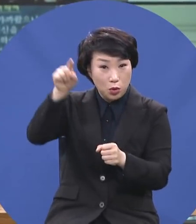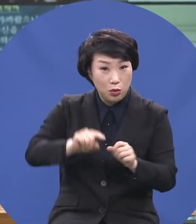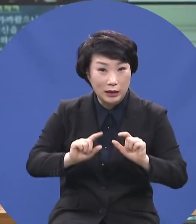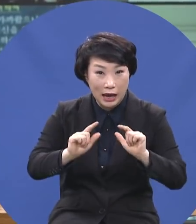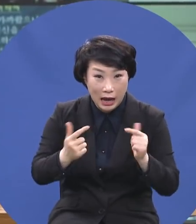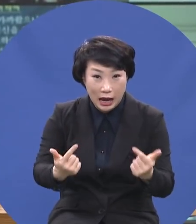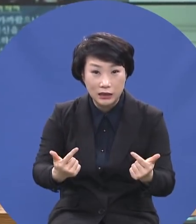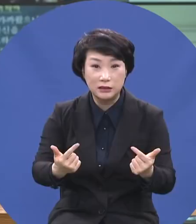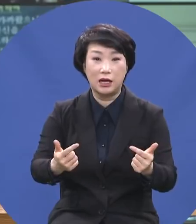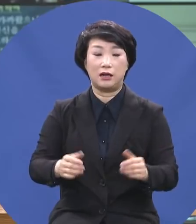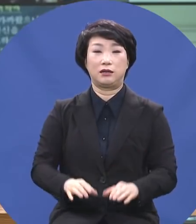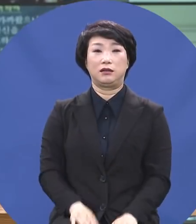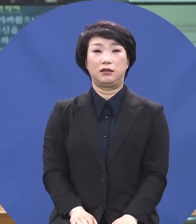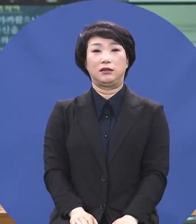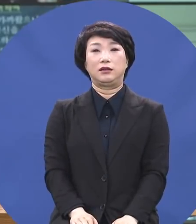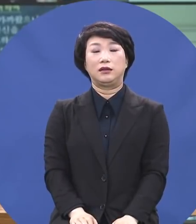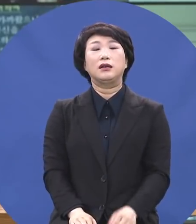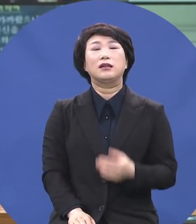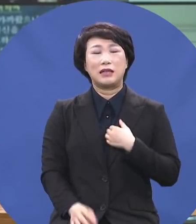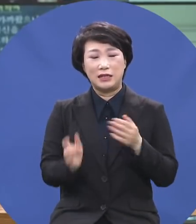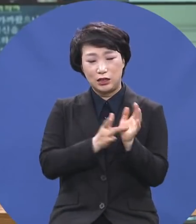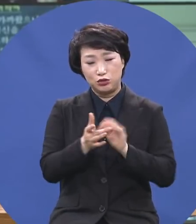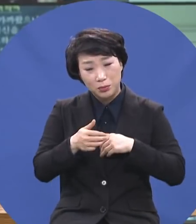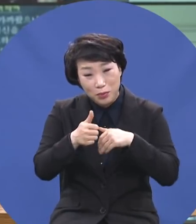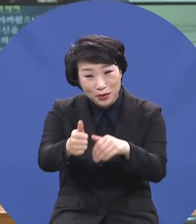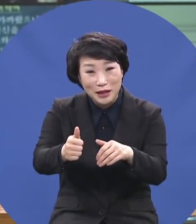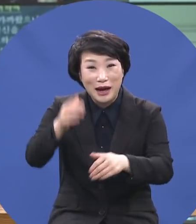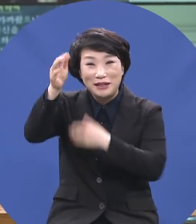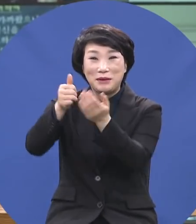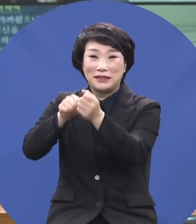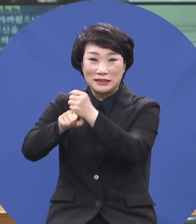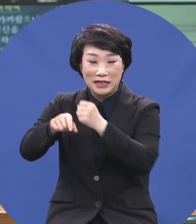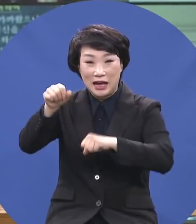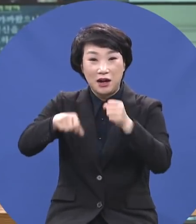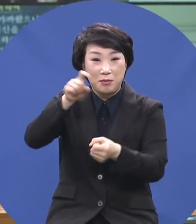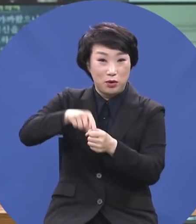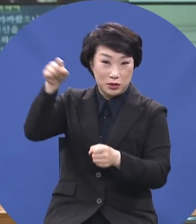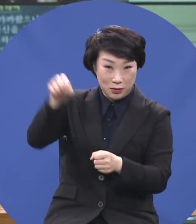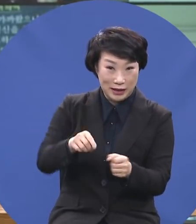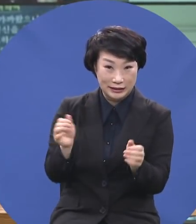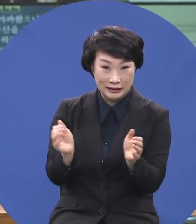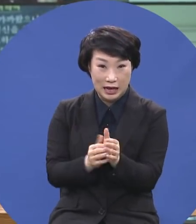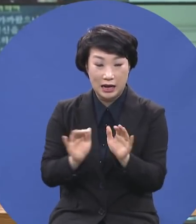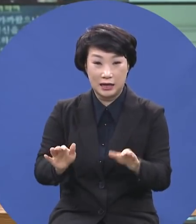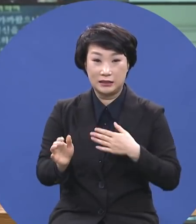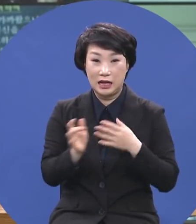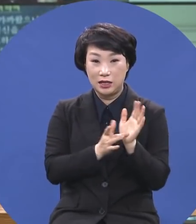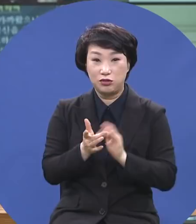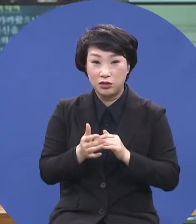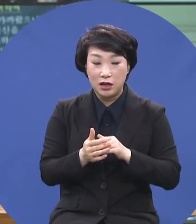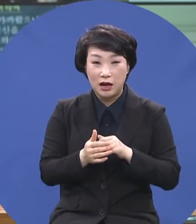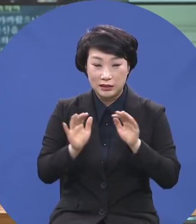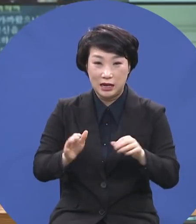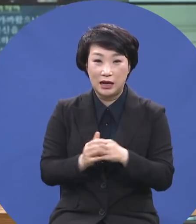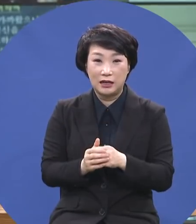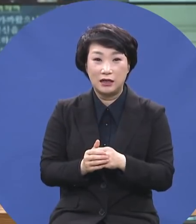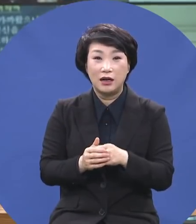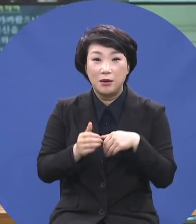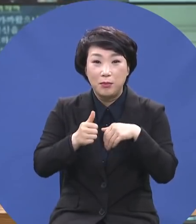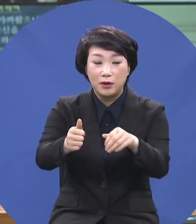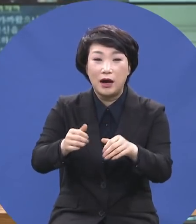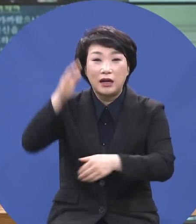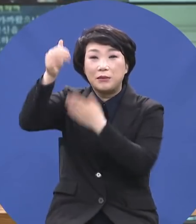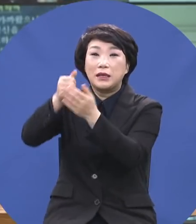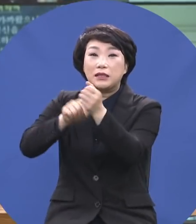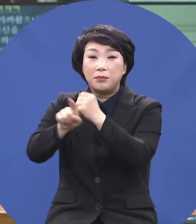함이 아니다. 나를 보내신 이의 뜻을 행하려 하심이냐. 나를 보내신 이의 뜻은